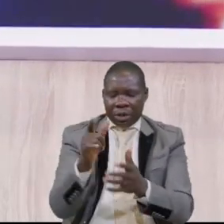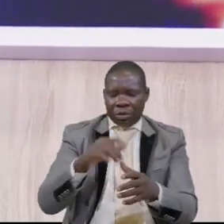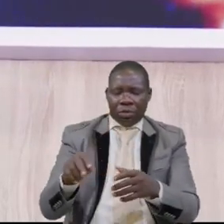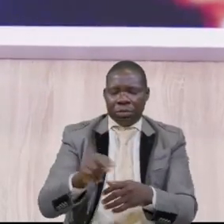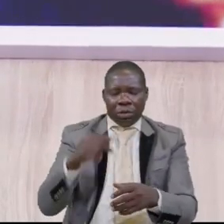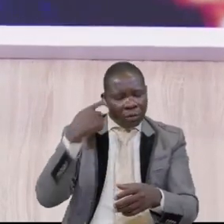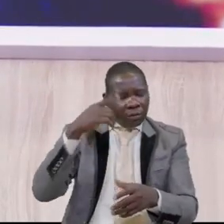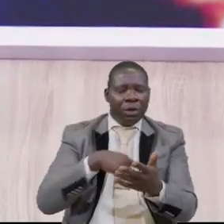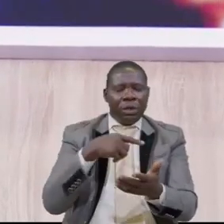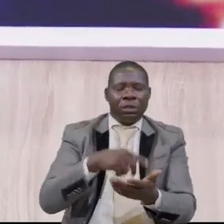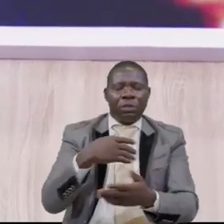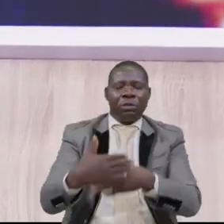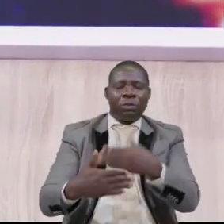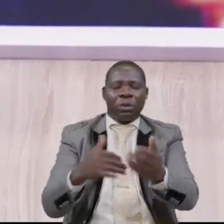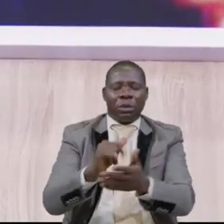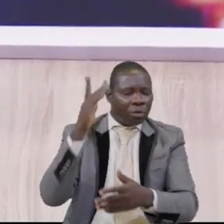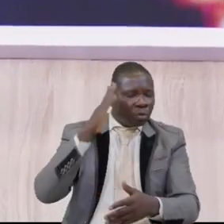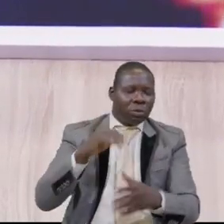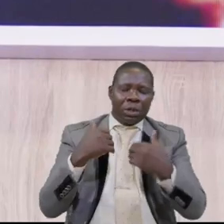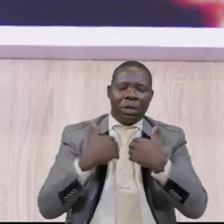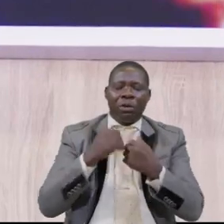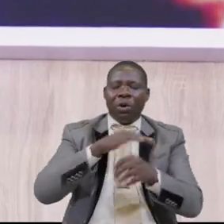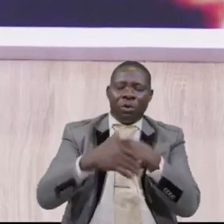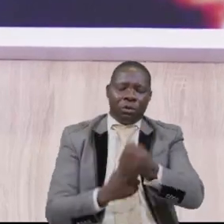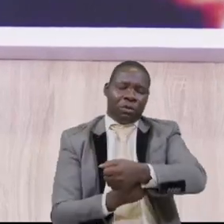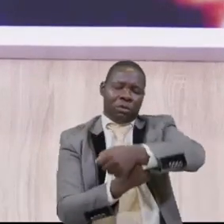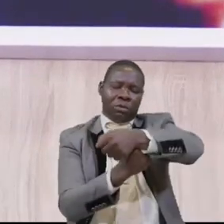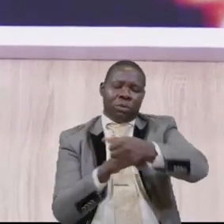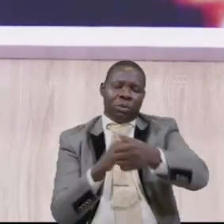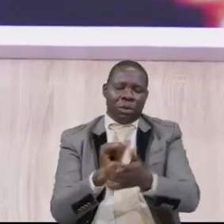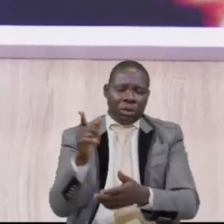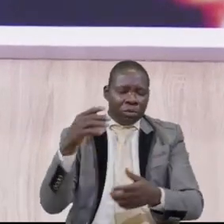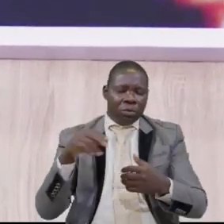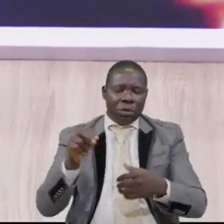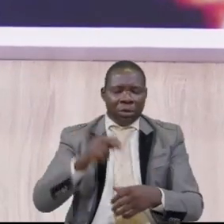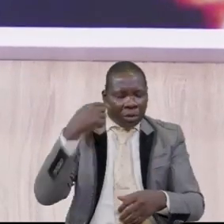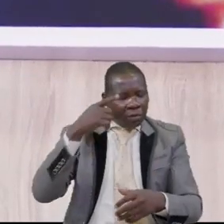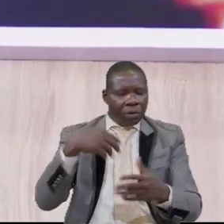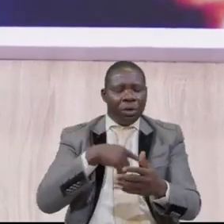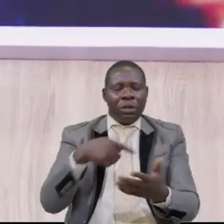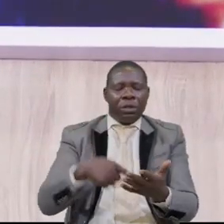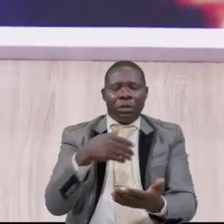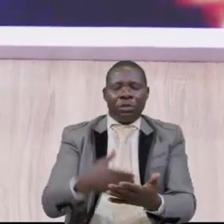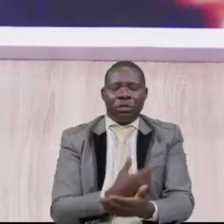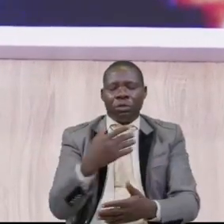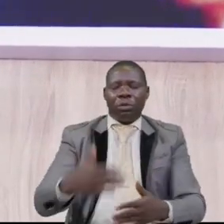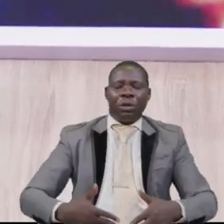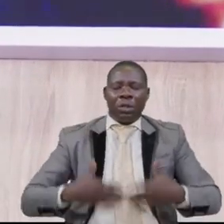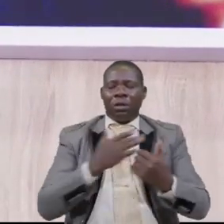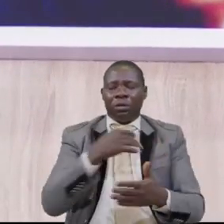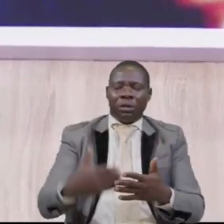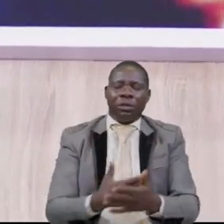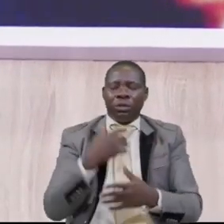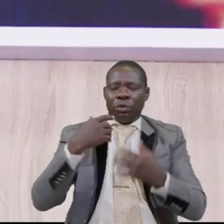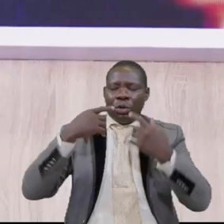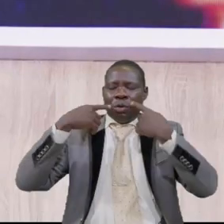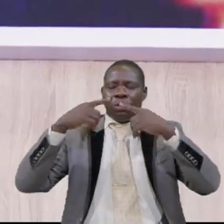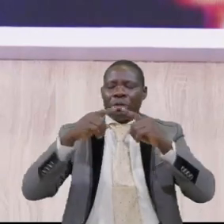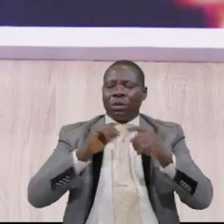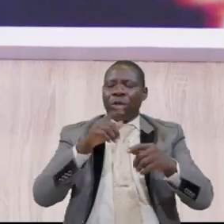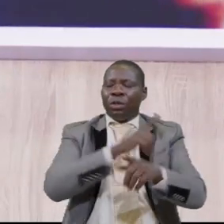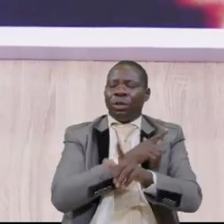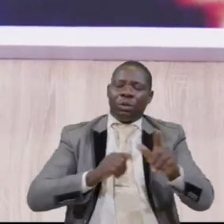cherchez. Tout le soutien dont vous avez besoin pour cette nouvelle vie et cette nouvelle profession. Seigneur, je prie pour